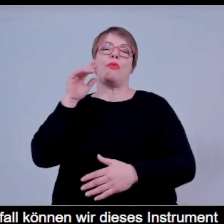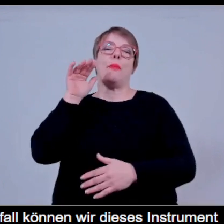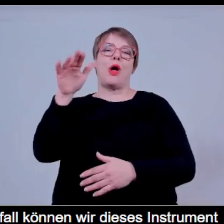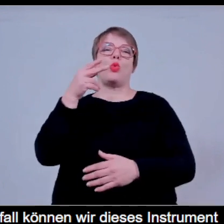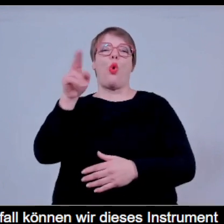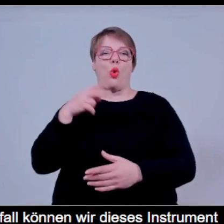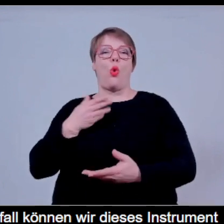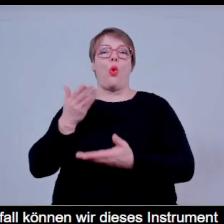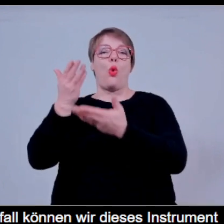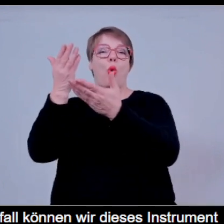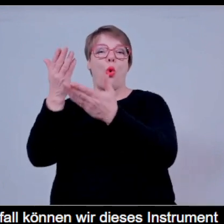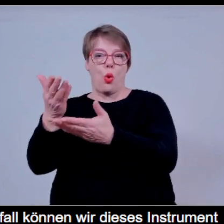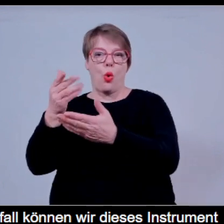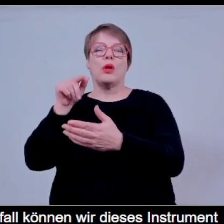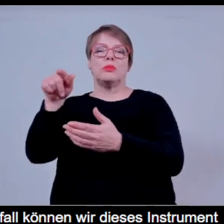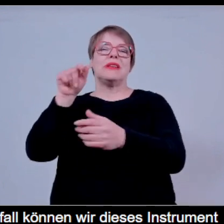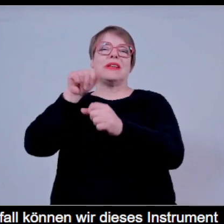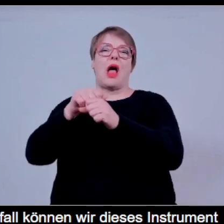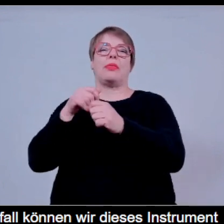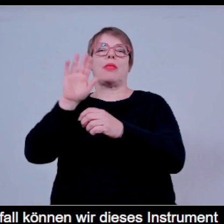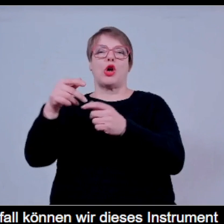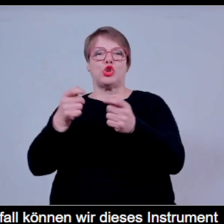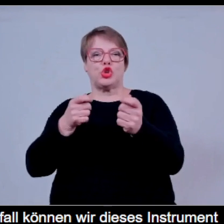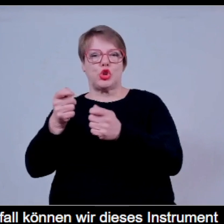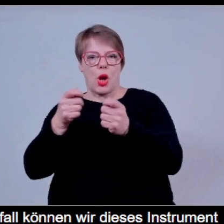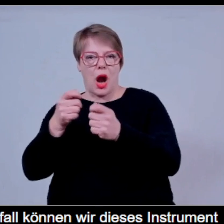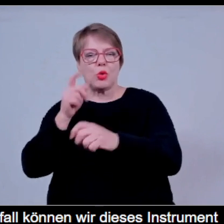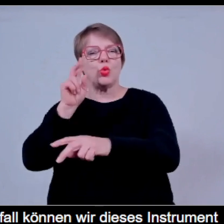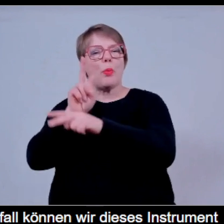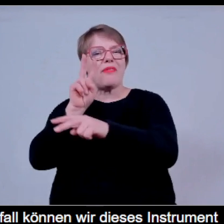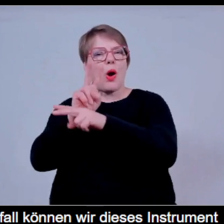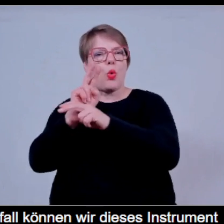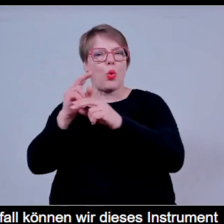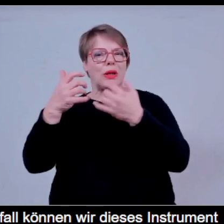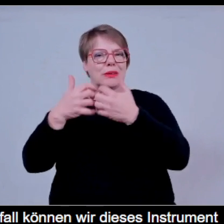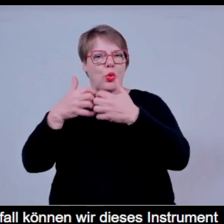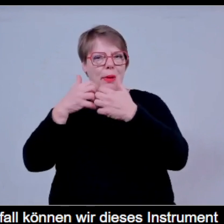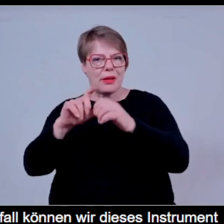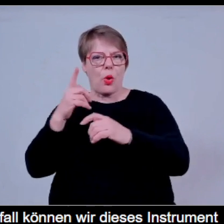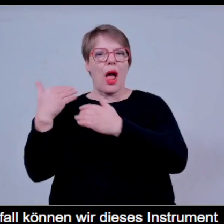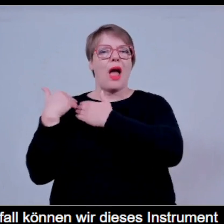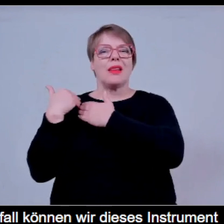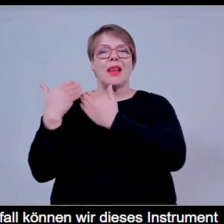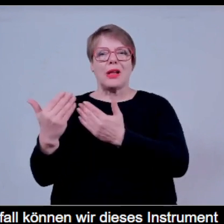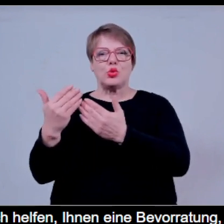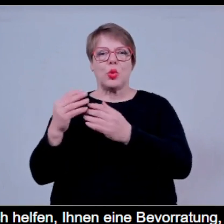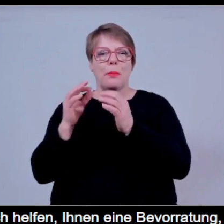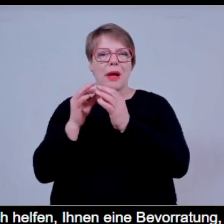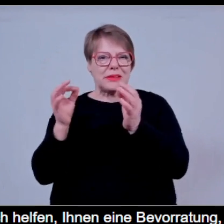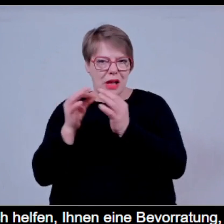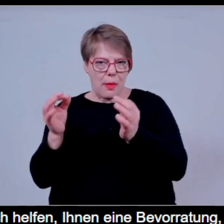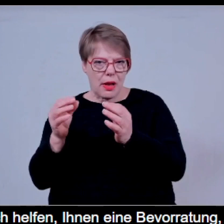Bereich zu bringen. Letzte Bemerkung. Karl Lauterbach hat heute die Eckpunkte einer Krankenhausreform vorgestellt,